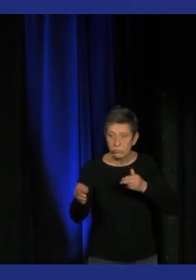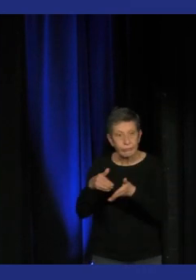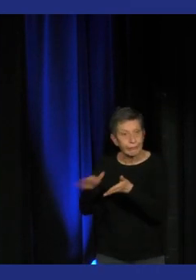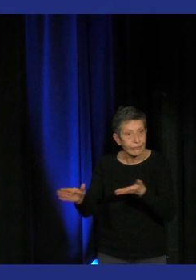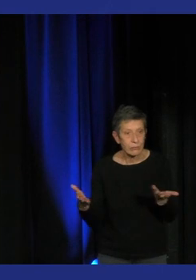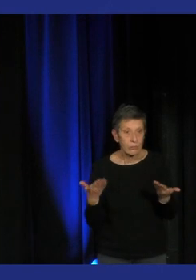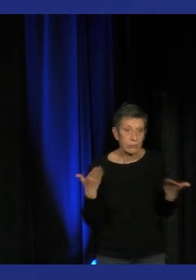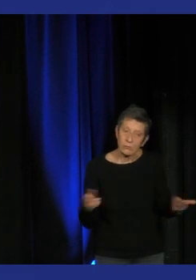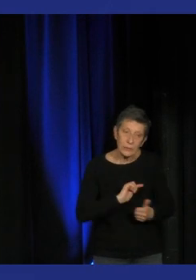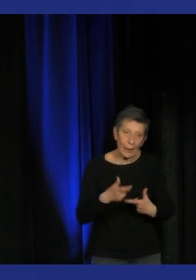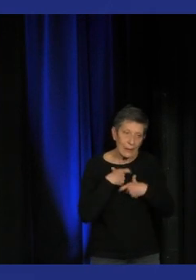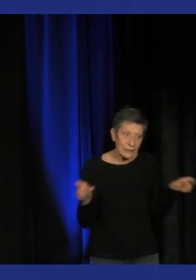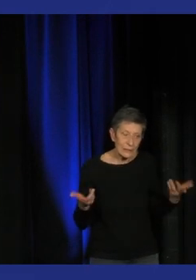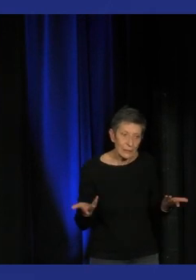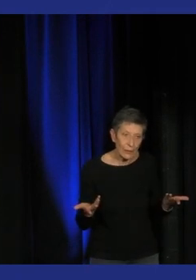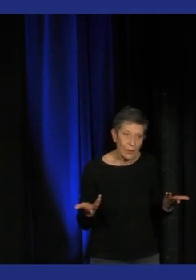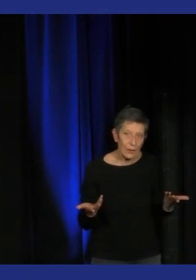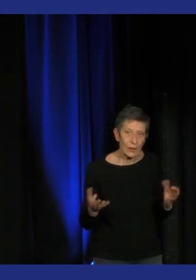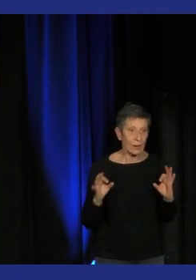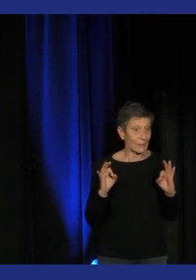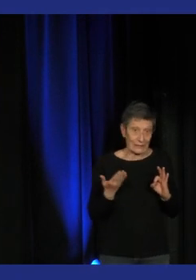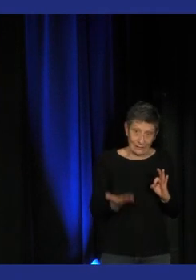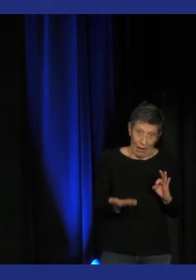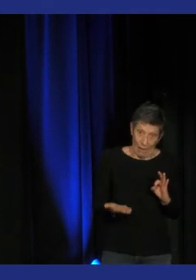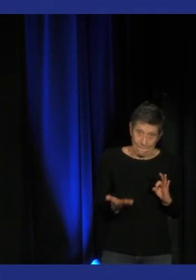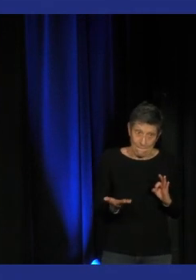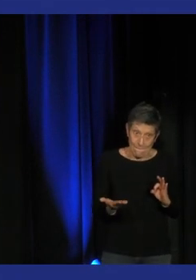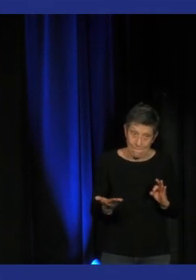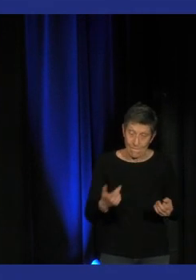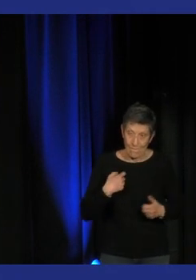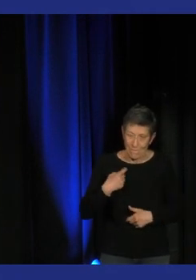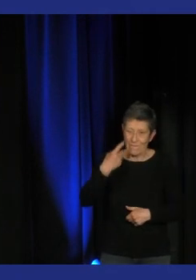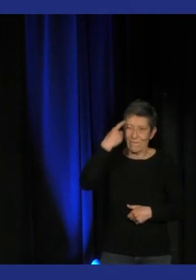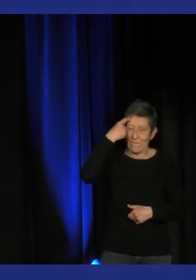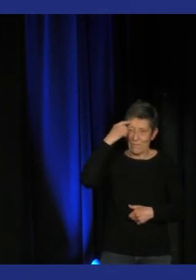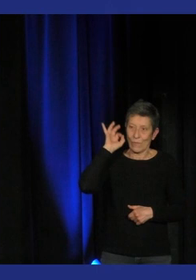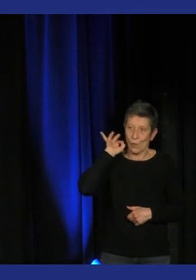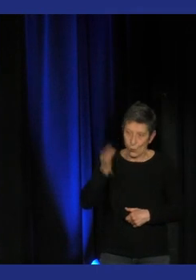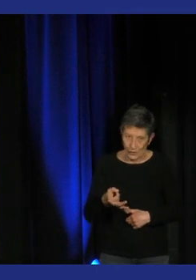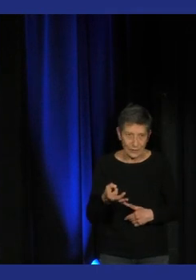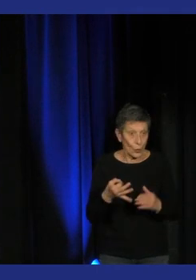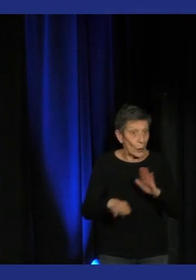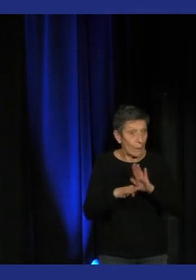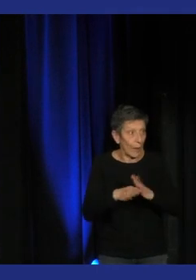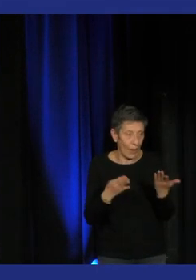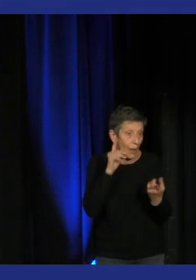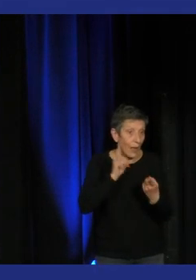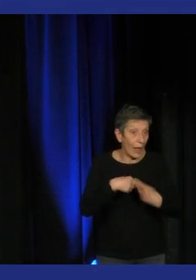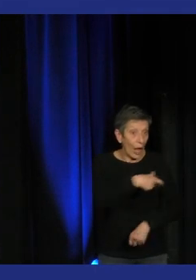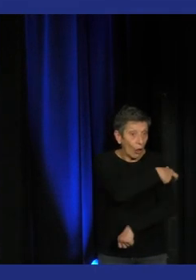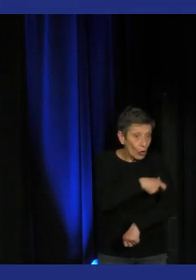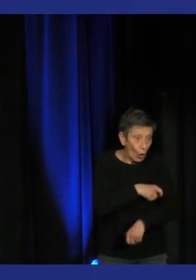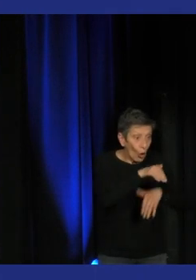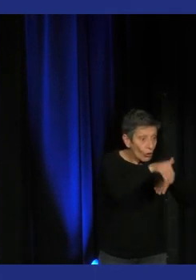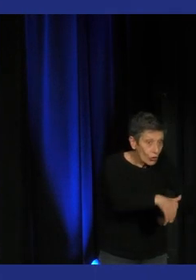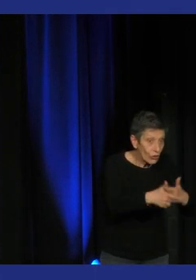vue-là. Alors ça, c'est quelque chose auquel j'ai pensé à travers cette idée du deuil, et ensuite je me suis rendu compte que